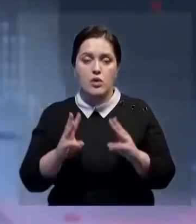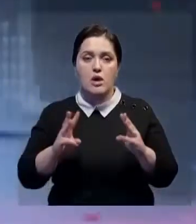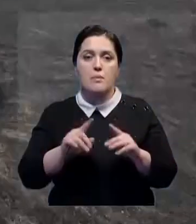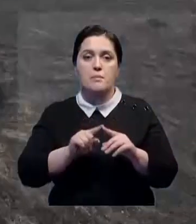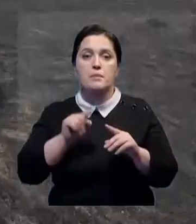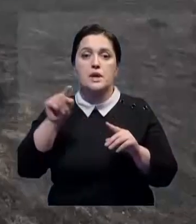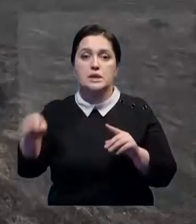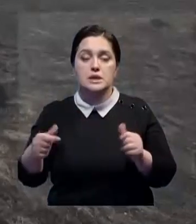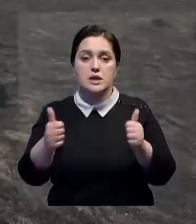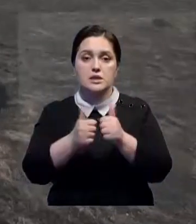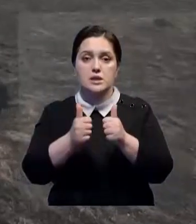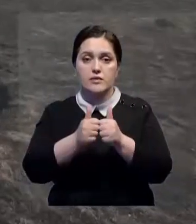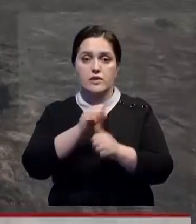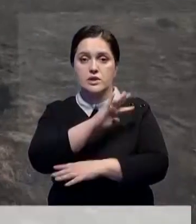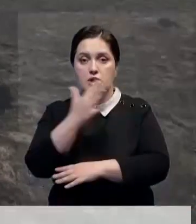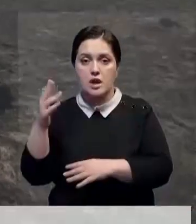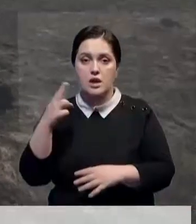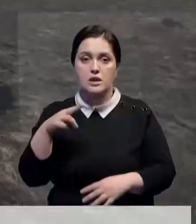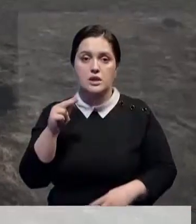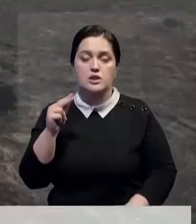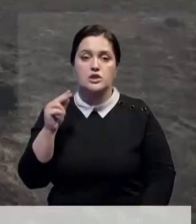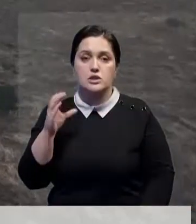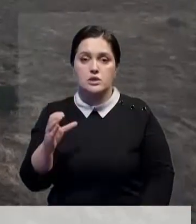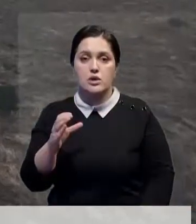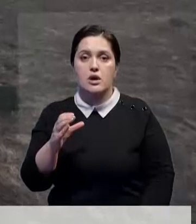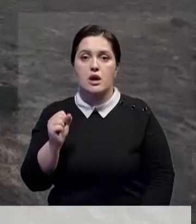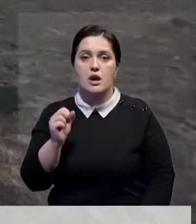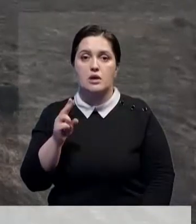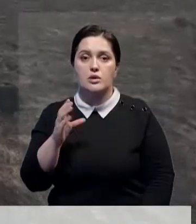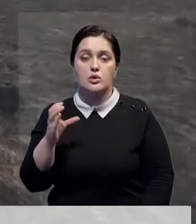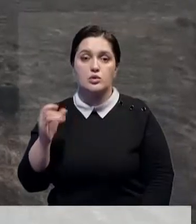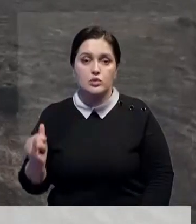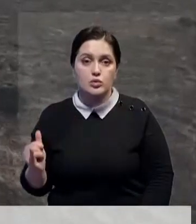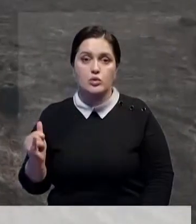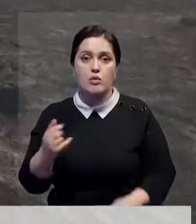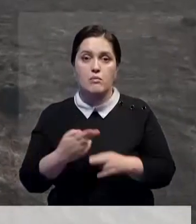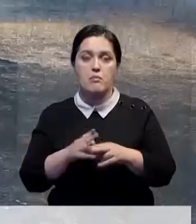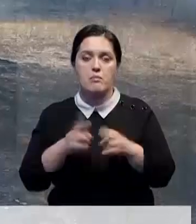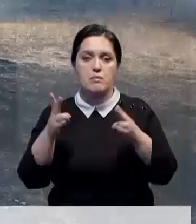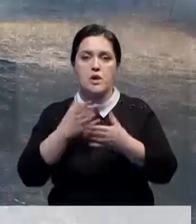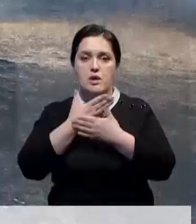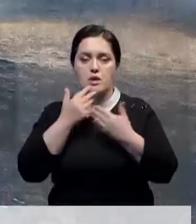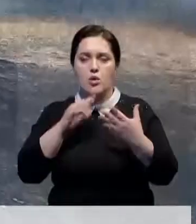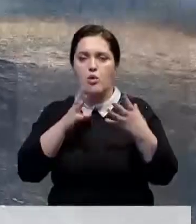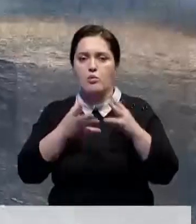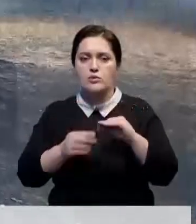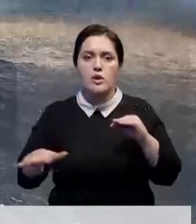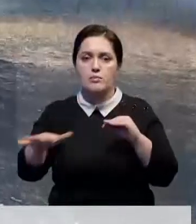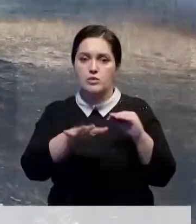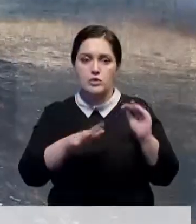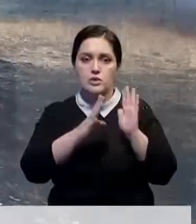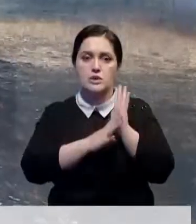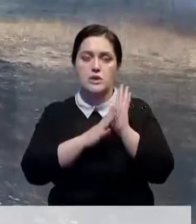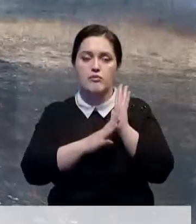огонь перебрался на территорию соседнего лесничества. По данным ДЧС города Ахсу, лесной массив области не пострадал. Общая площадь пожара